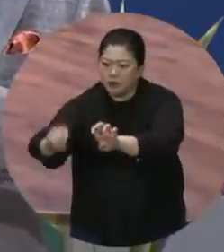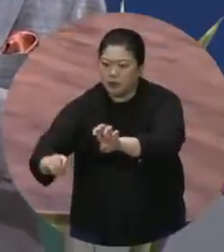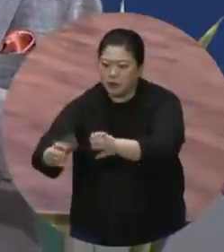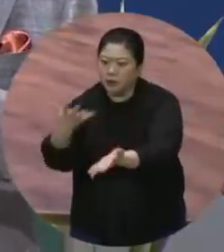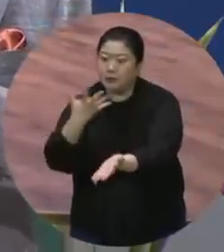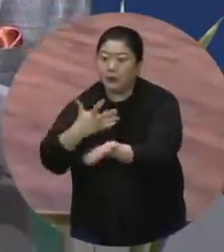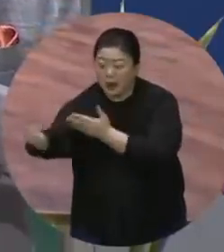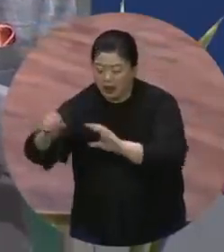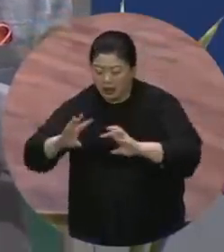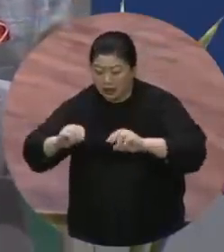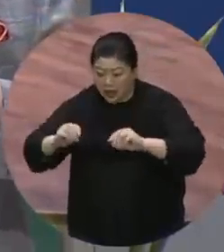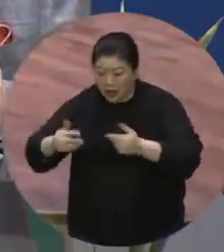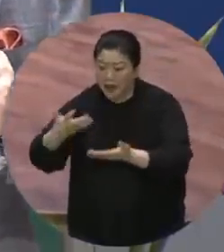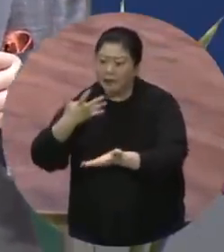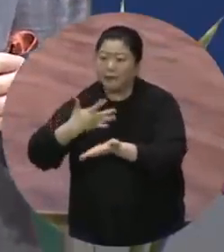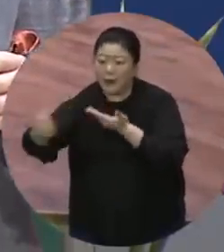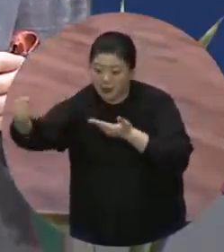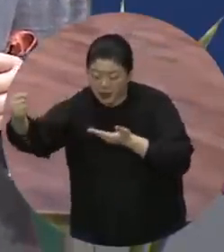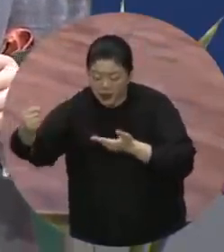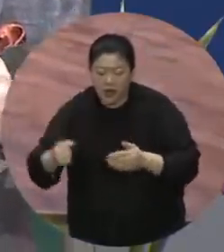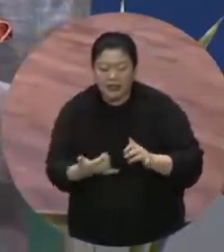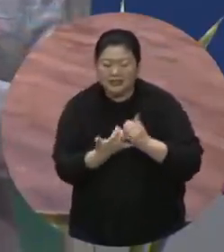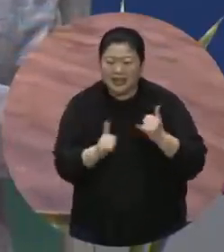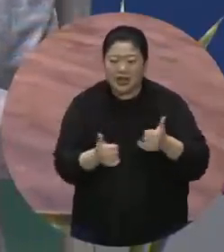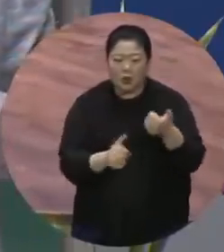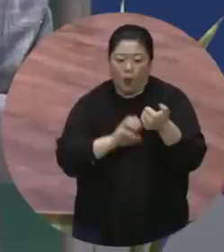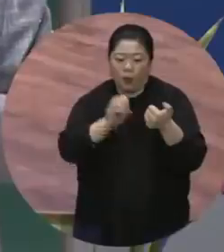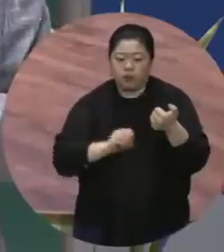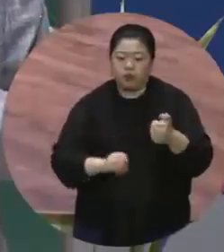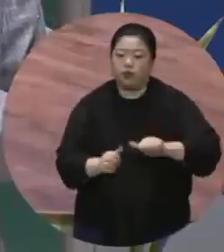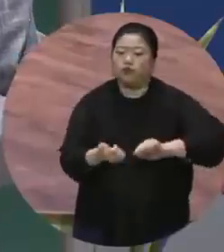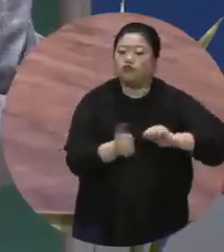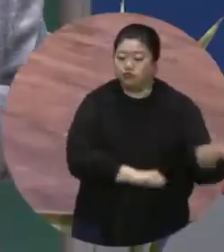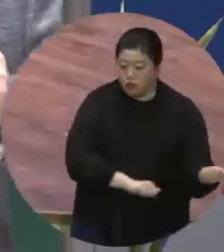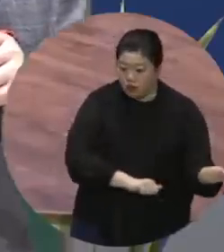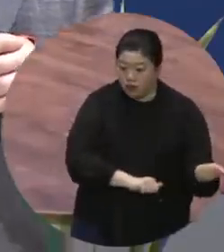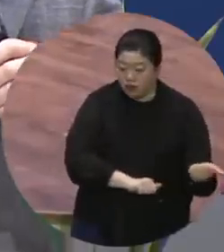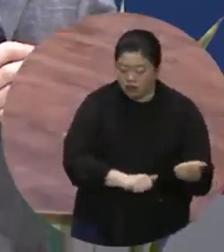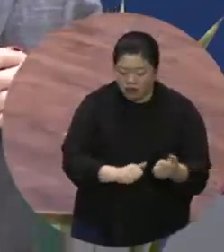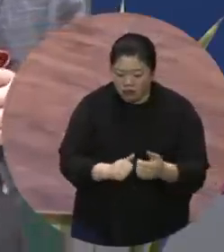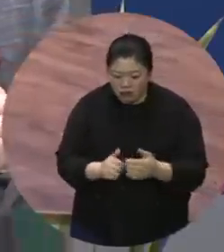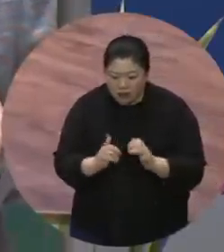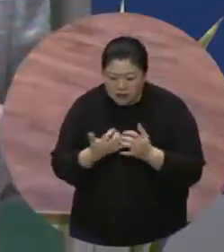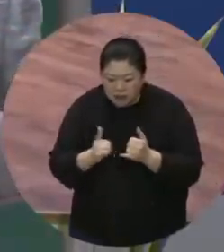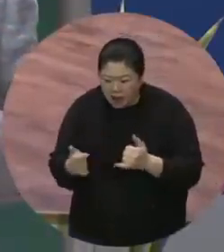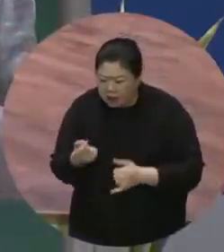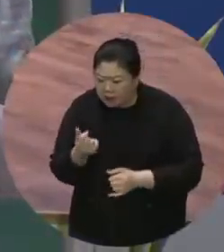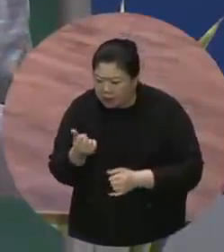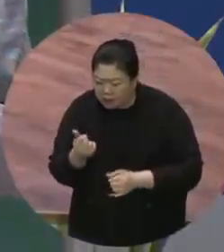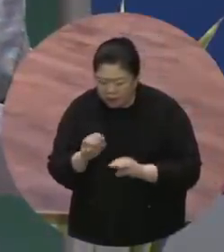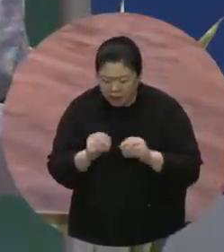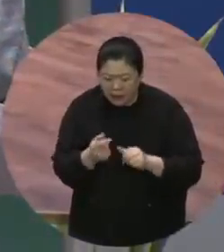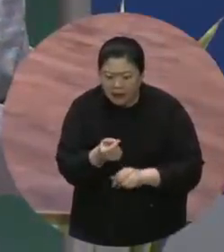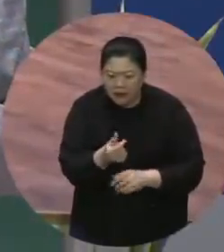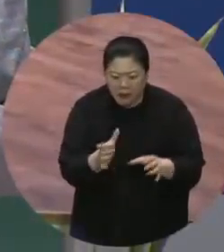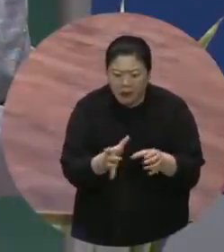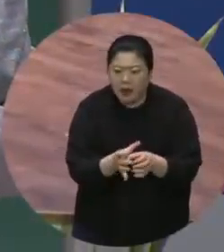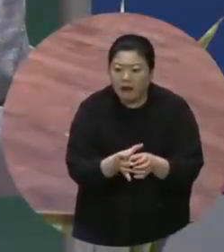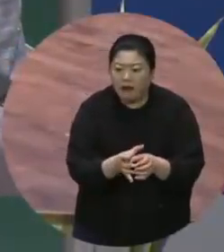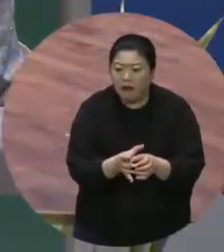전쟁, 이 페르시아 전쟁에서 다 죽었고, 땅이 40% 뺏겼으니, 국민들이 얼마나 낙심하겠어요.